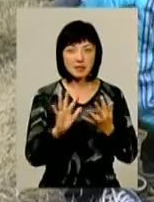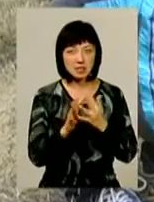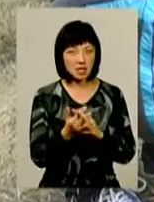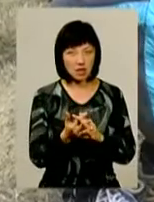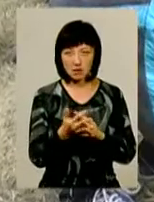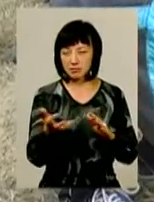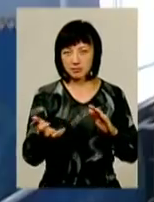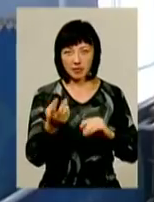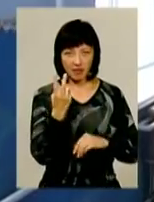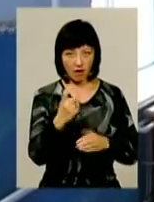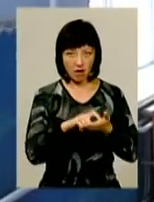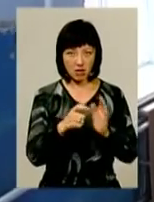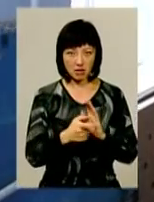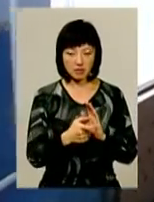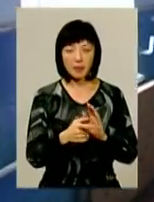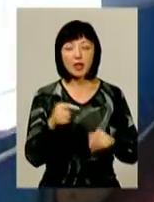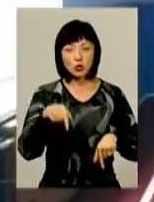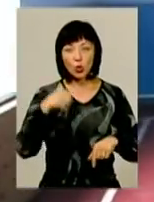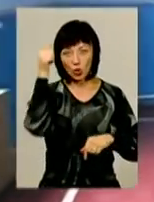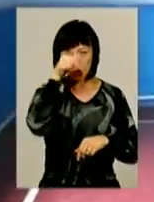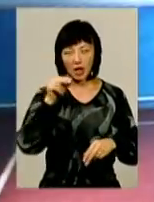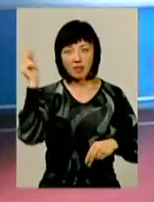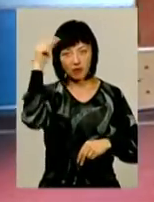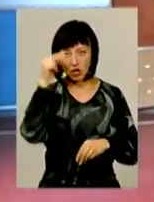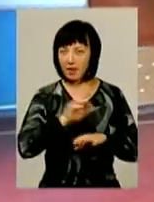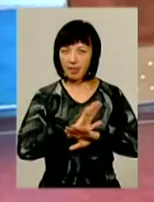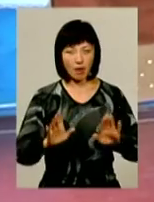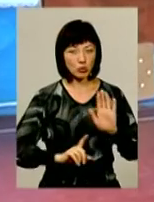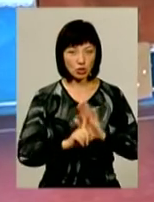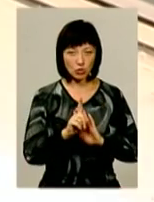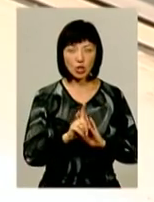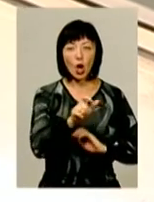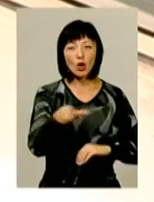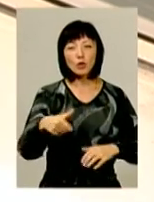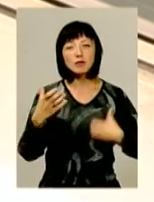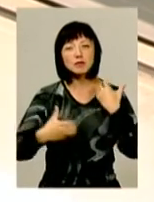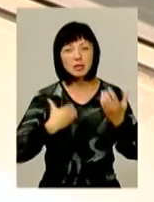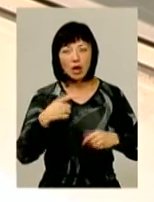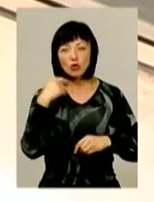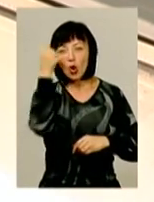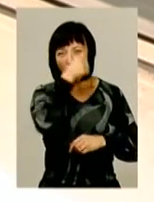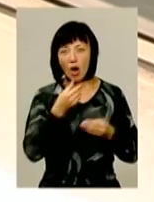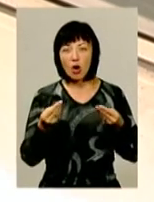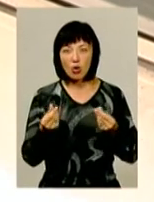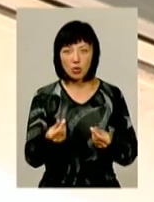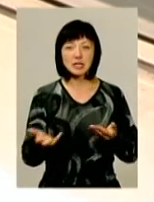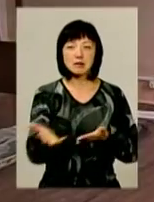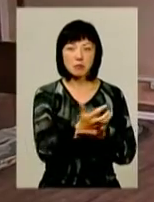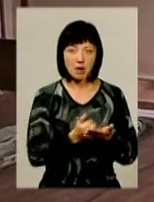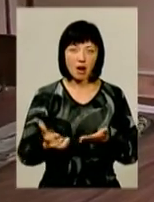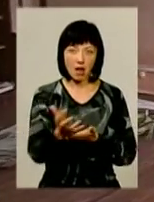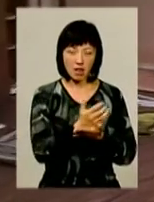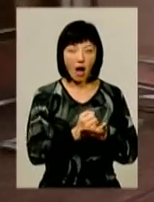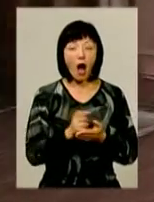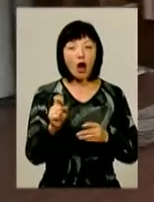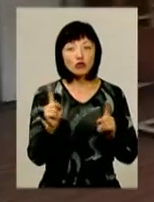заледве ставало на два класи. Тому цьогоріч навчання тут так і не почалось. Селяни бідкаються. Кажуть, роками гроші на школу збирали усім